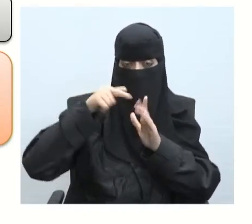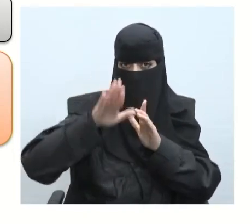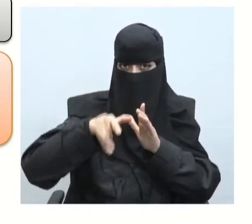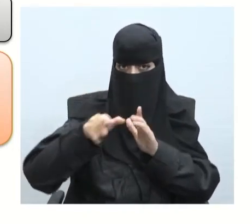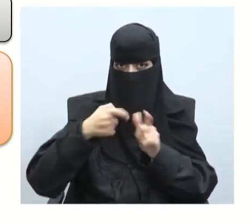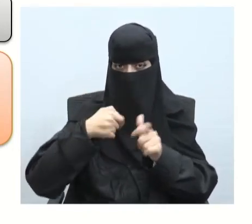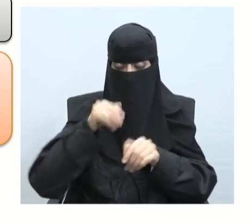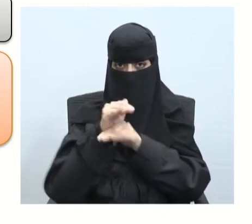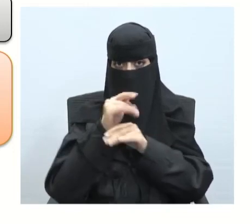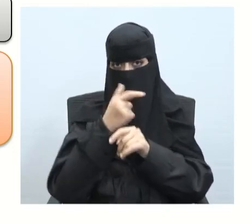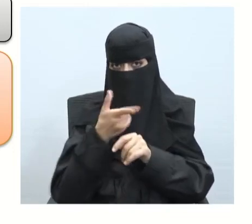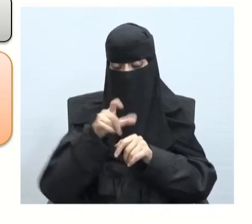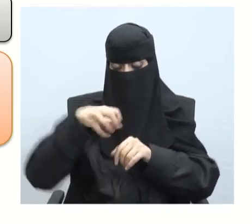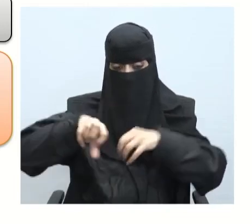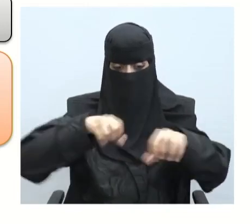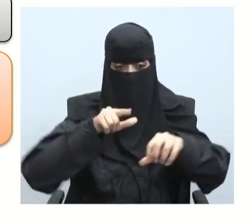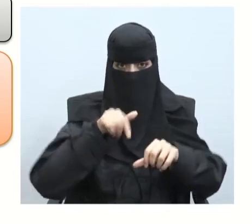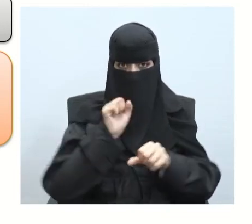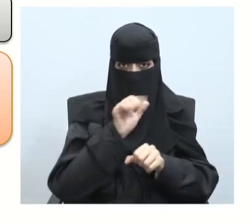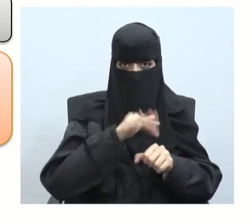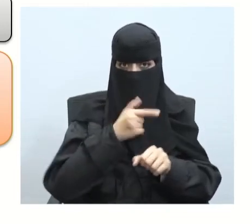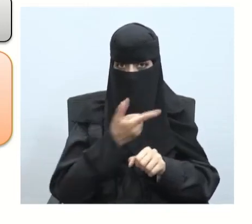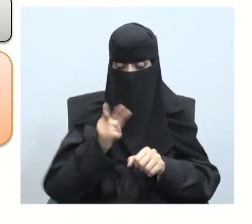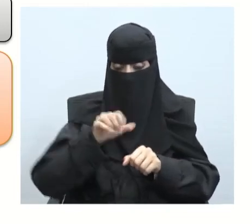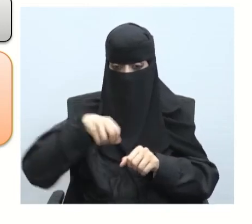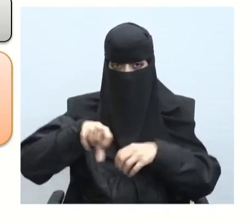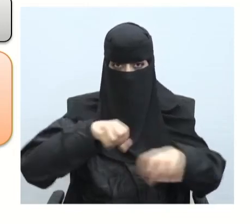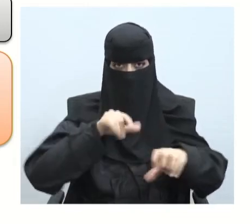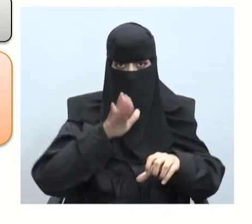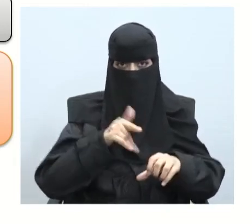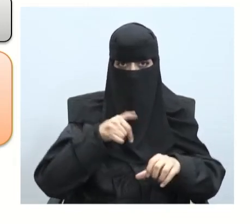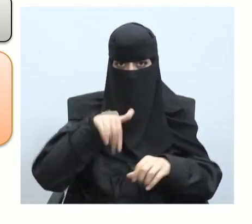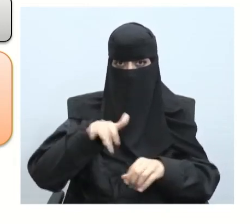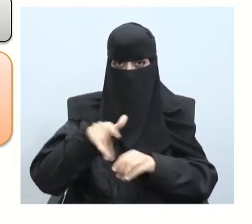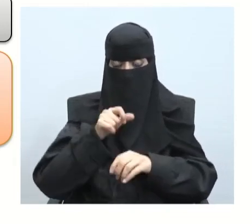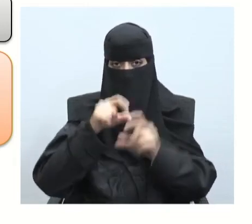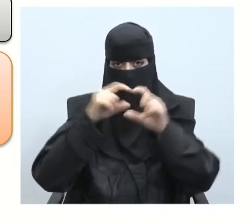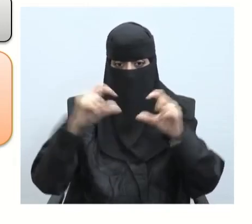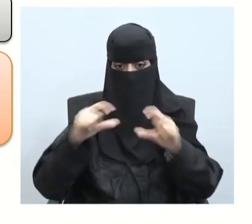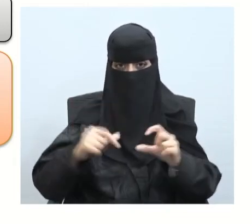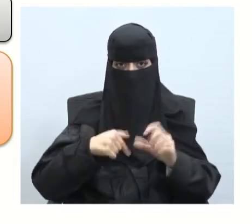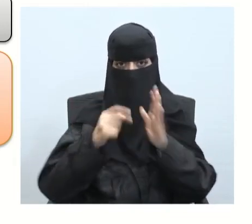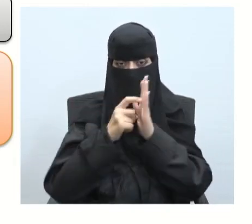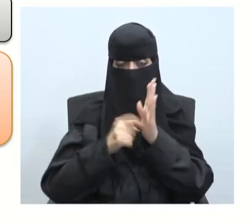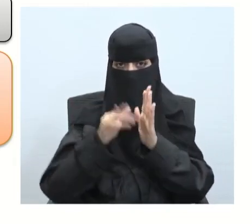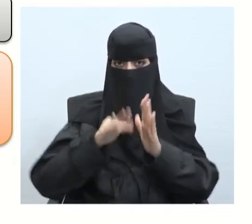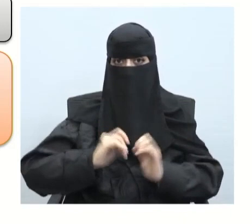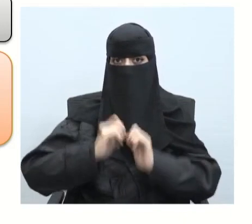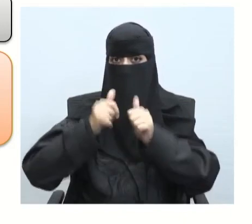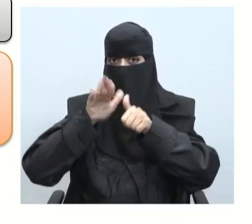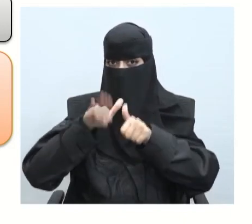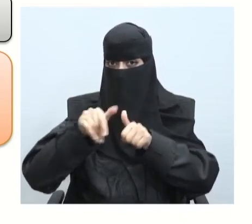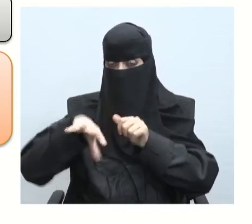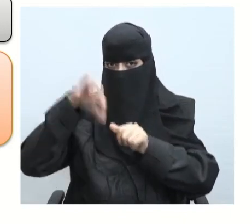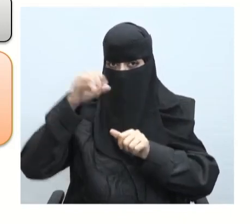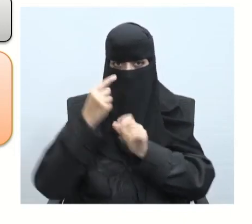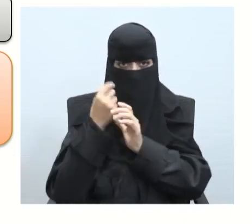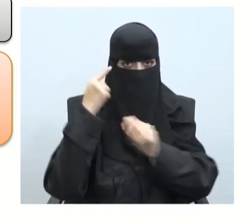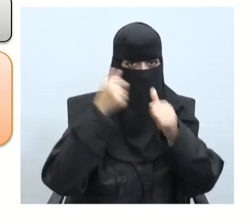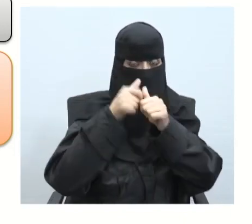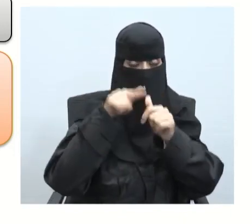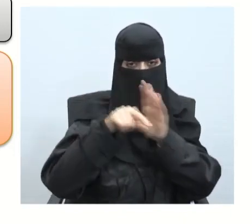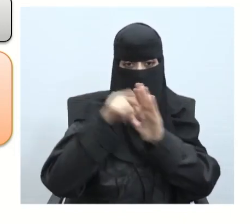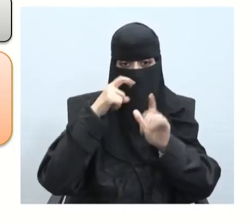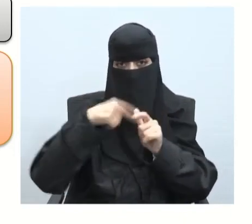احنا اصلا درسنا كل نوع على حده وكل نوع على حده وضعنا له خريطه او منظم استطيع منه ان استذكر